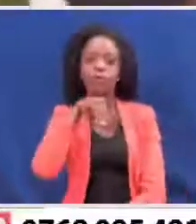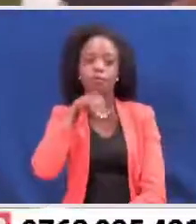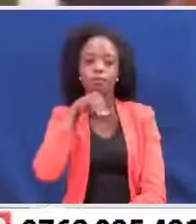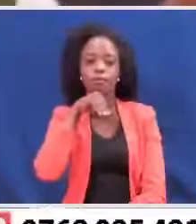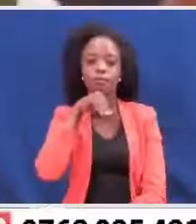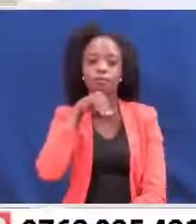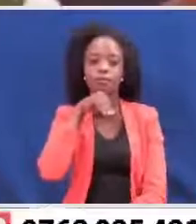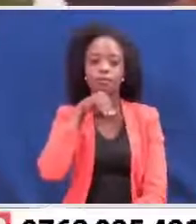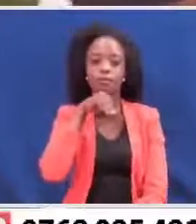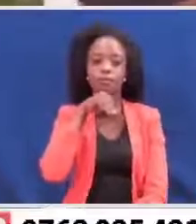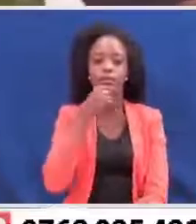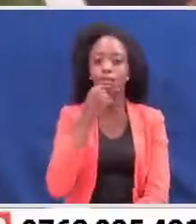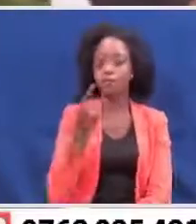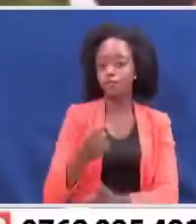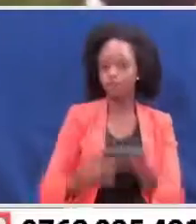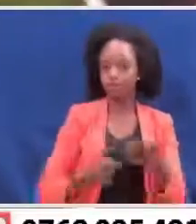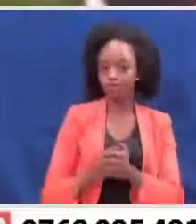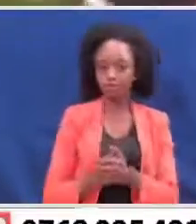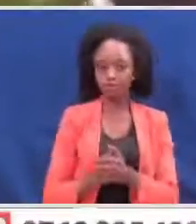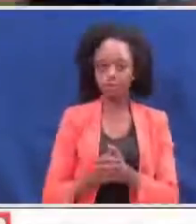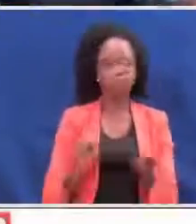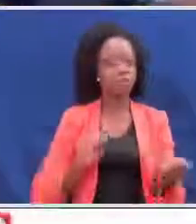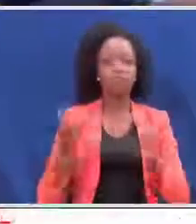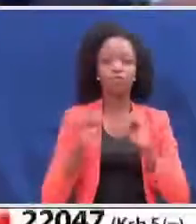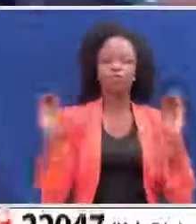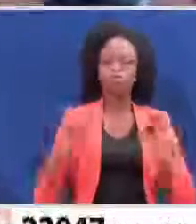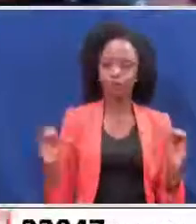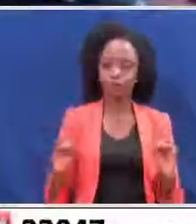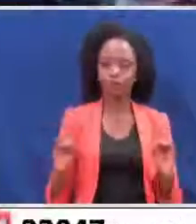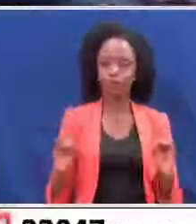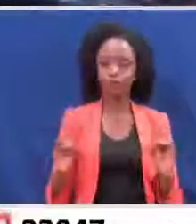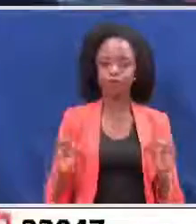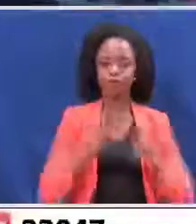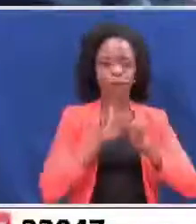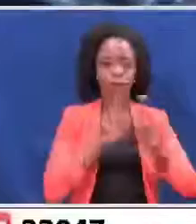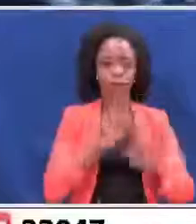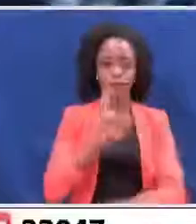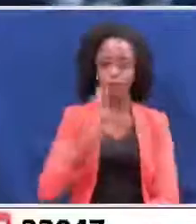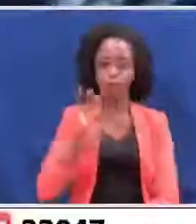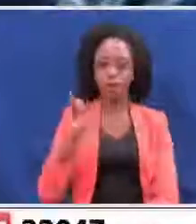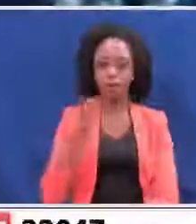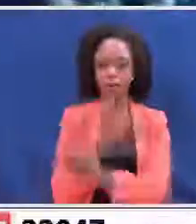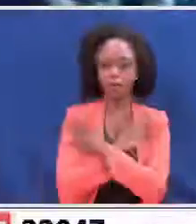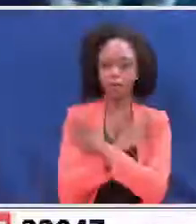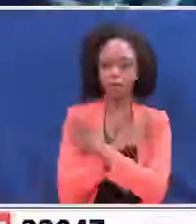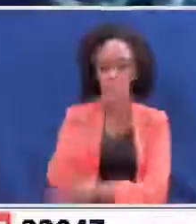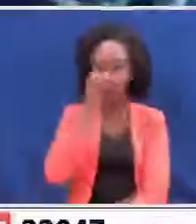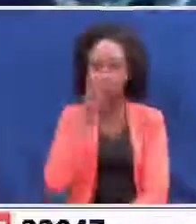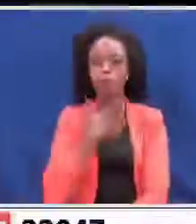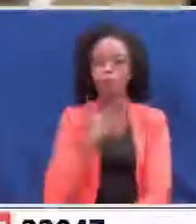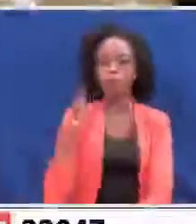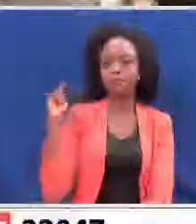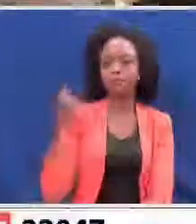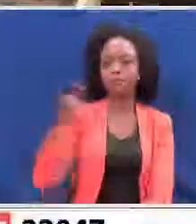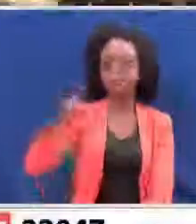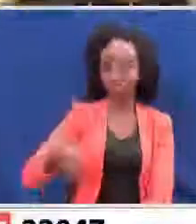Odinga akiwa ameshikilia kwamba hakutakuwa na marekebisho yoyote katika ripoti hiyo, Wandani wa Ruto wanataka Wakenya